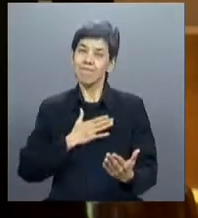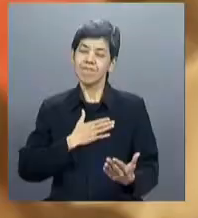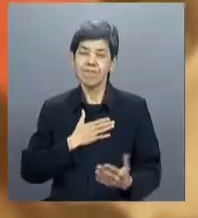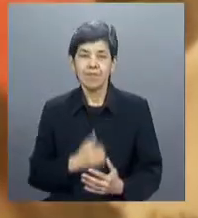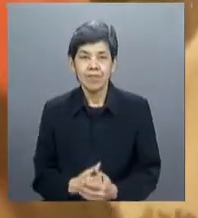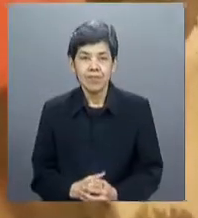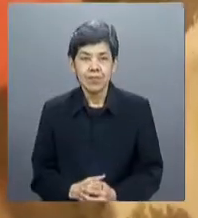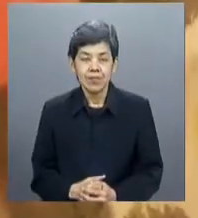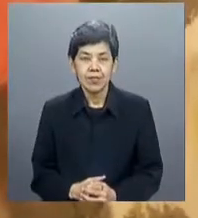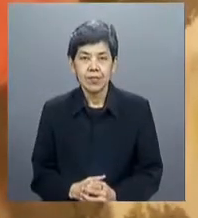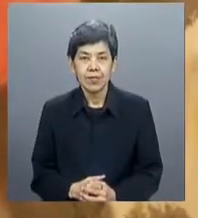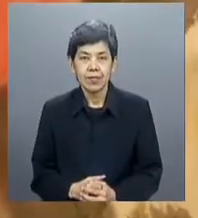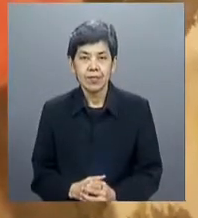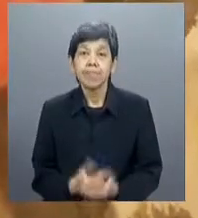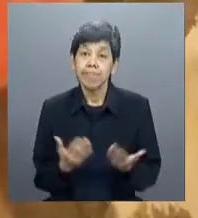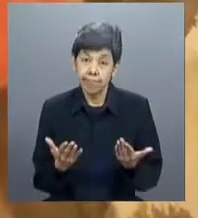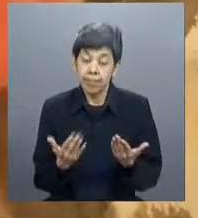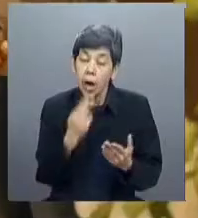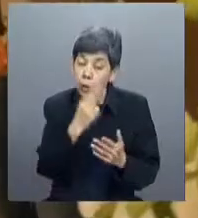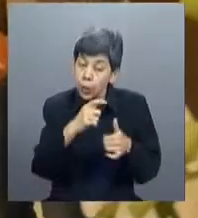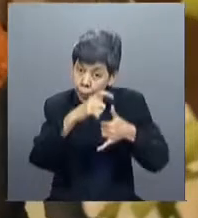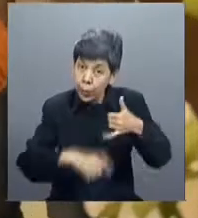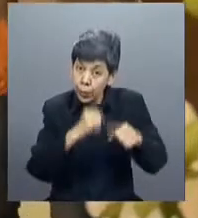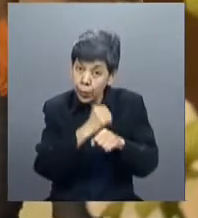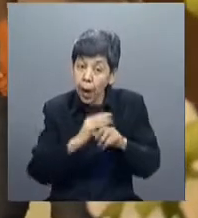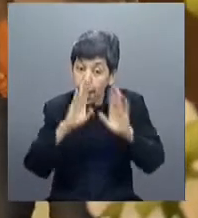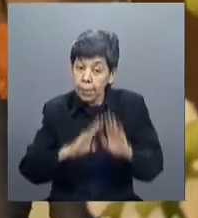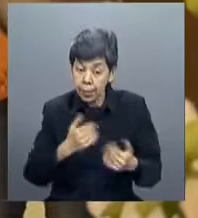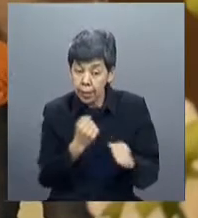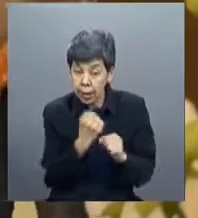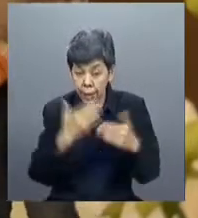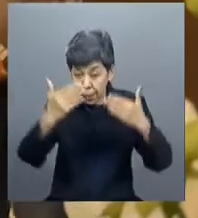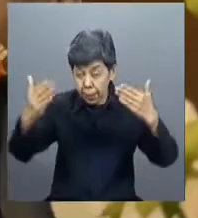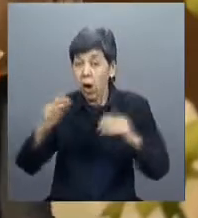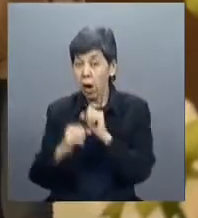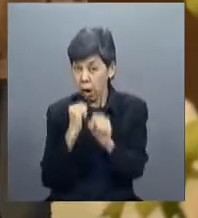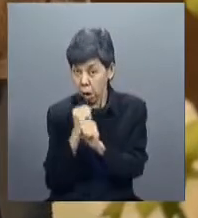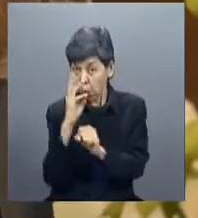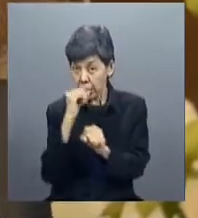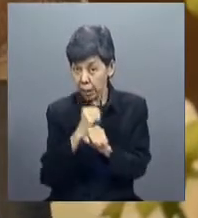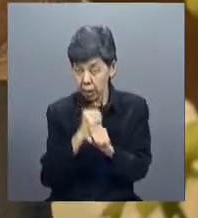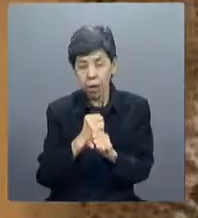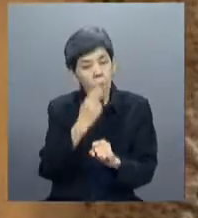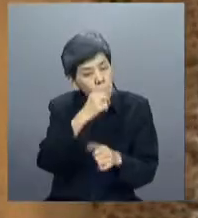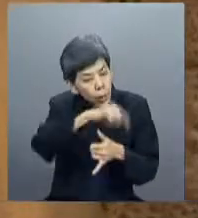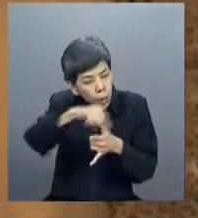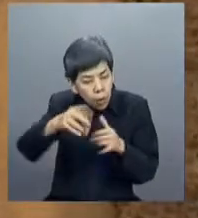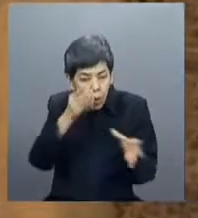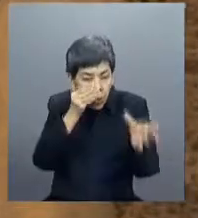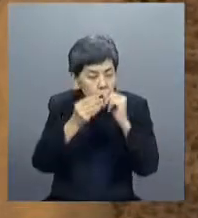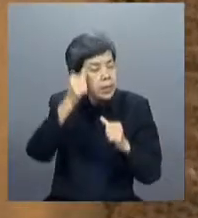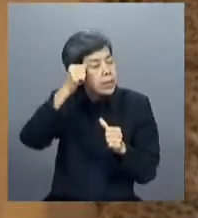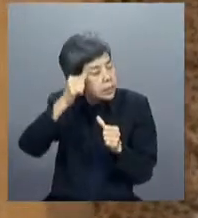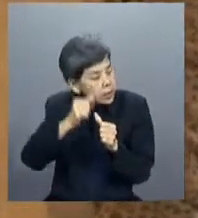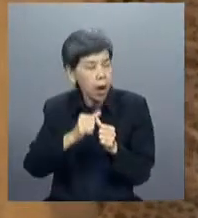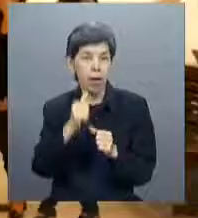คะ ไม่เพียงบ่งบอกตัวตนหากรูปแบบของชิ้นงานตลอด6ปียังเป็นการทำให้สิ่งรอบตัวกลายเป็นความทรงจำ